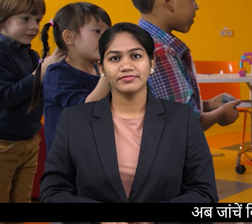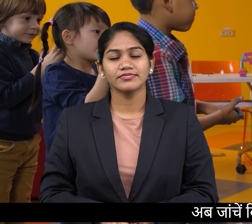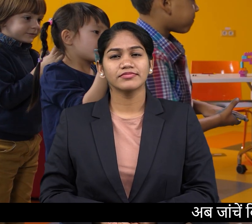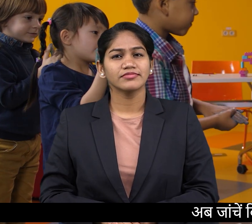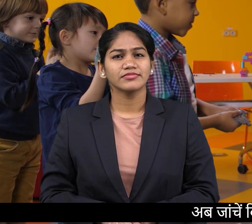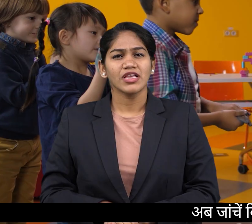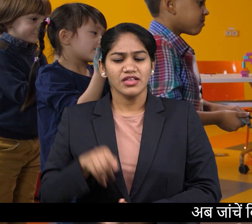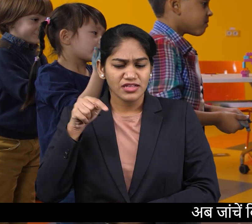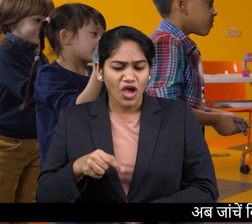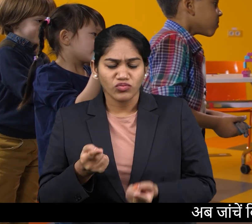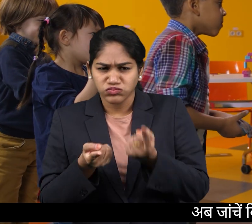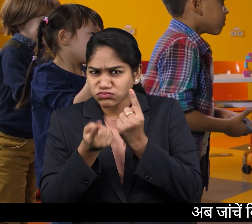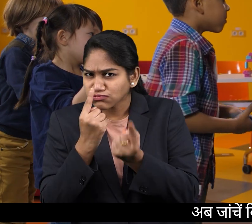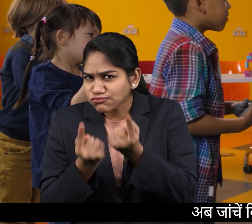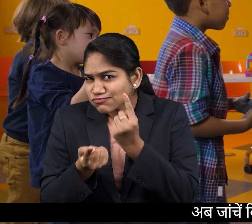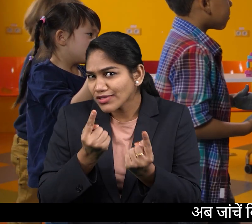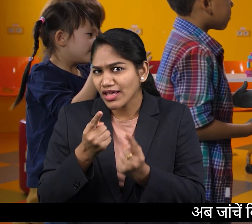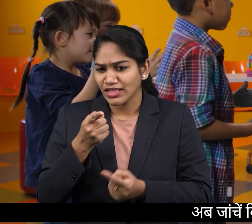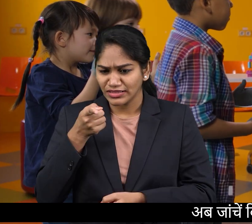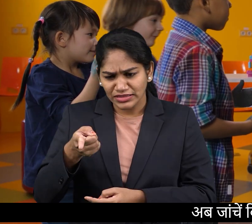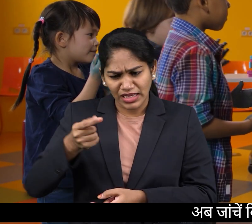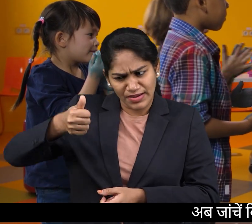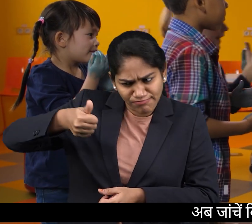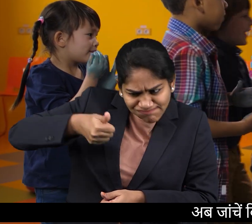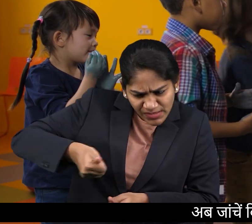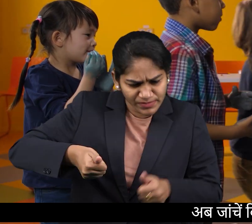आप जांचें कि क्या रेखाएं समान है।